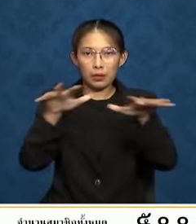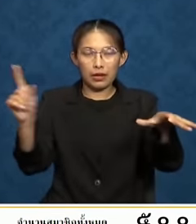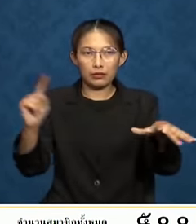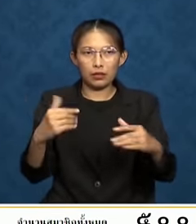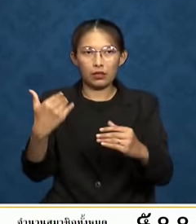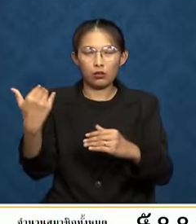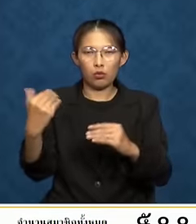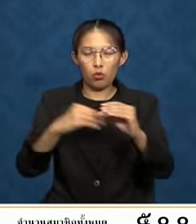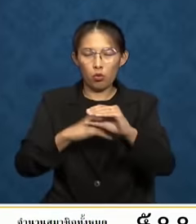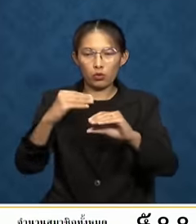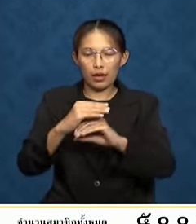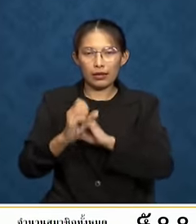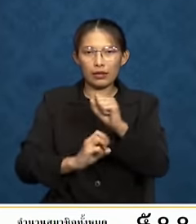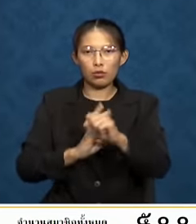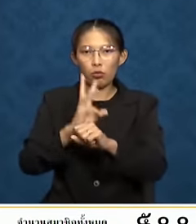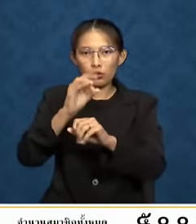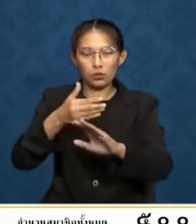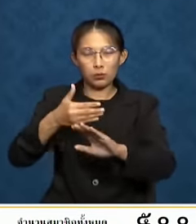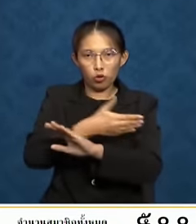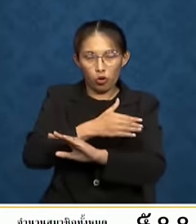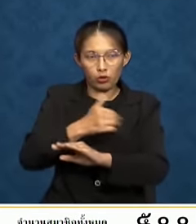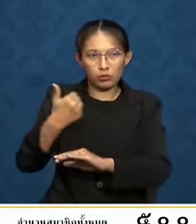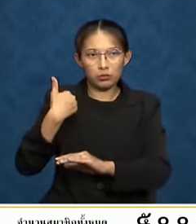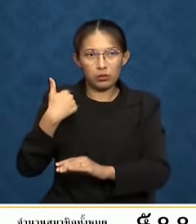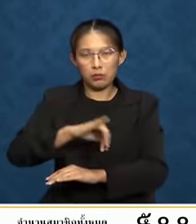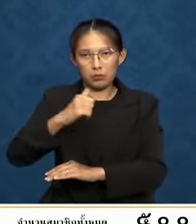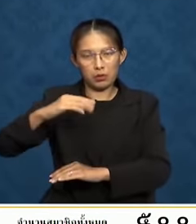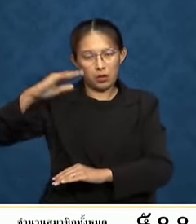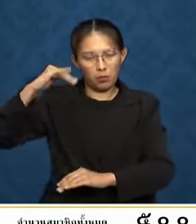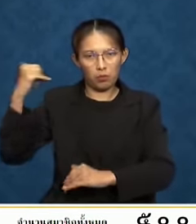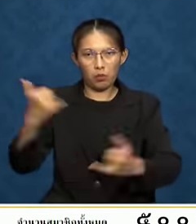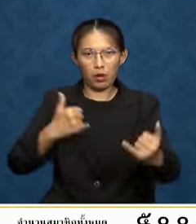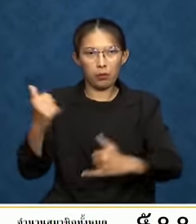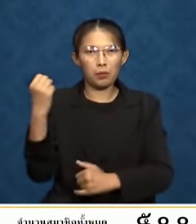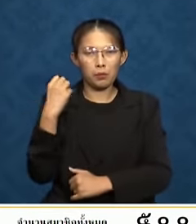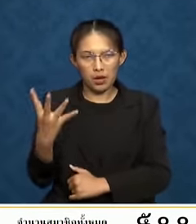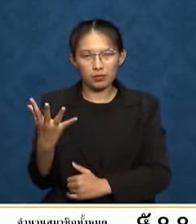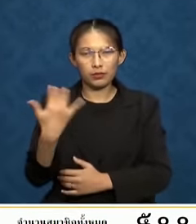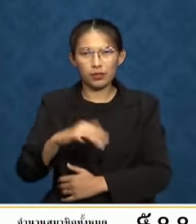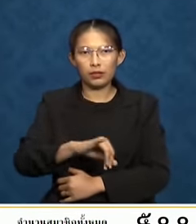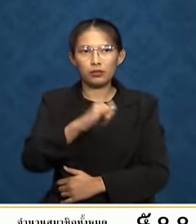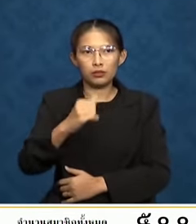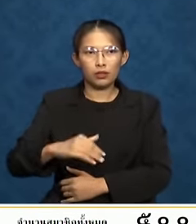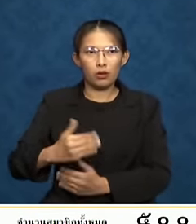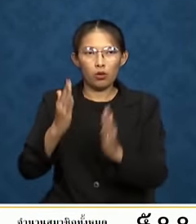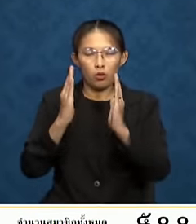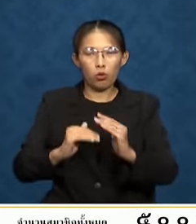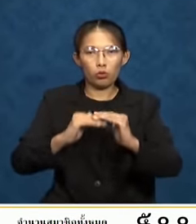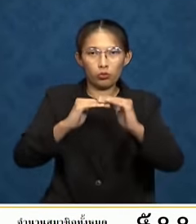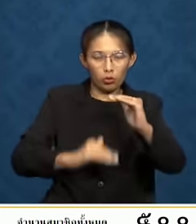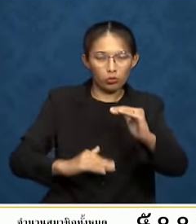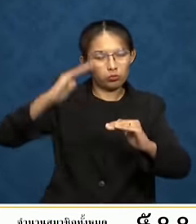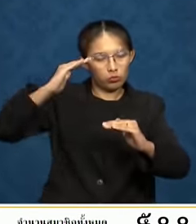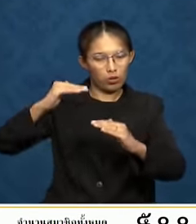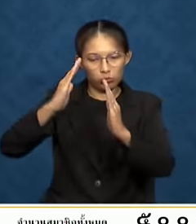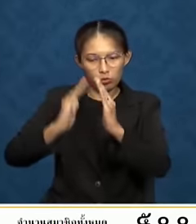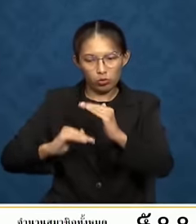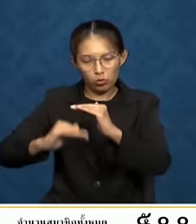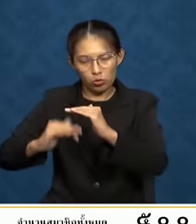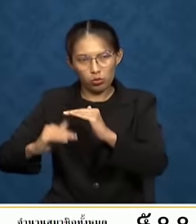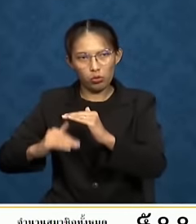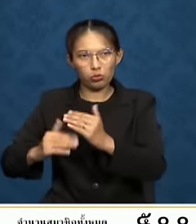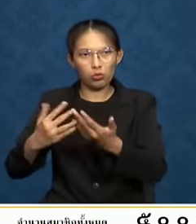เอลี่ททเรามั่นใจว่านายพลจะเข้าเยอะแล้วตอนนั้นแหละคนจะลดนายพลจะลดลๆๆๆก็